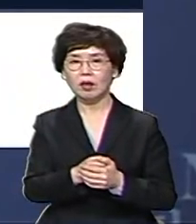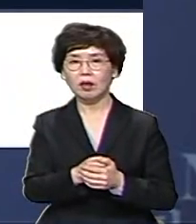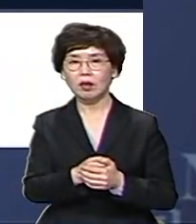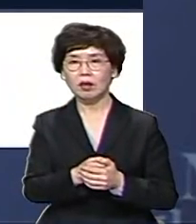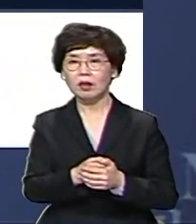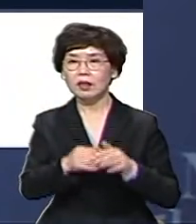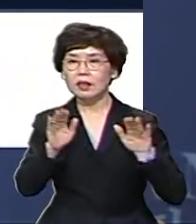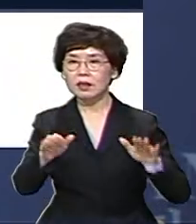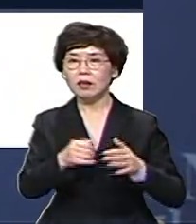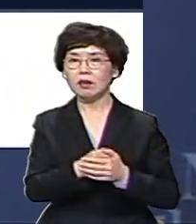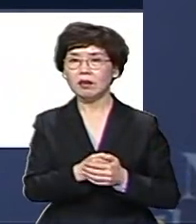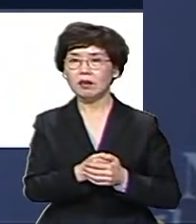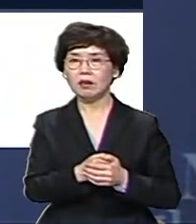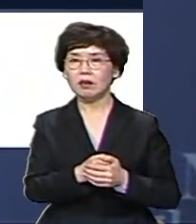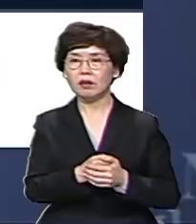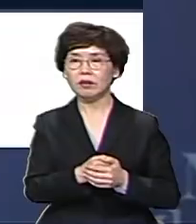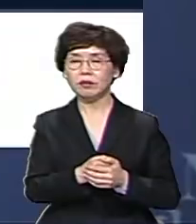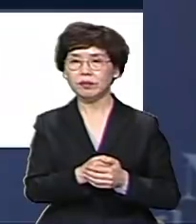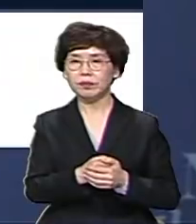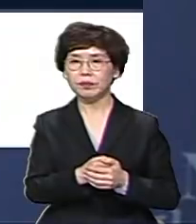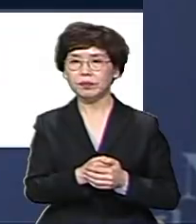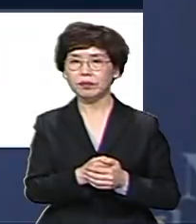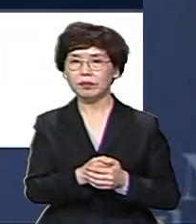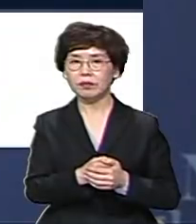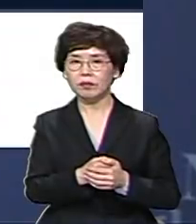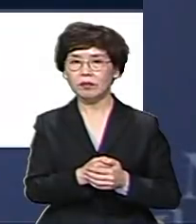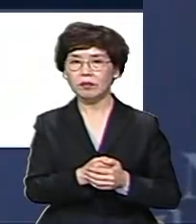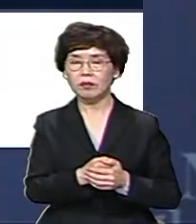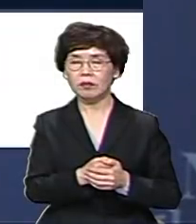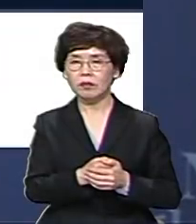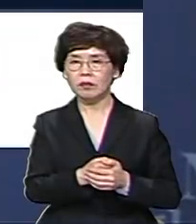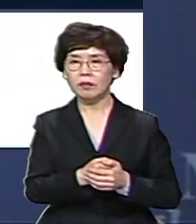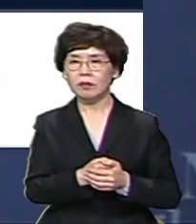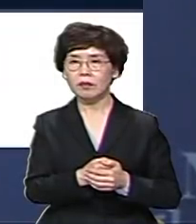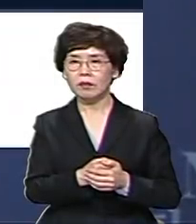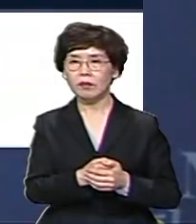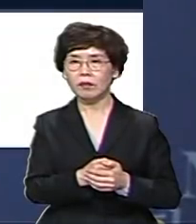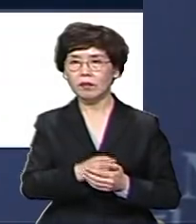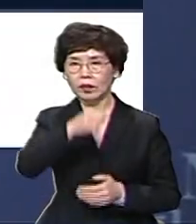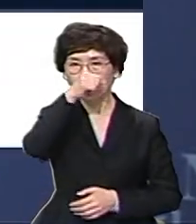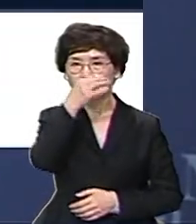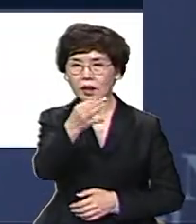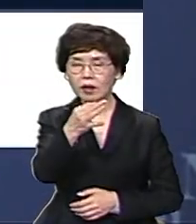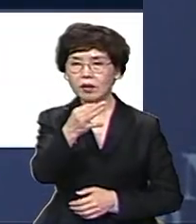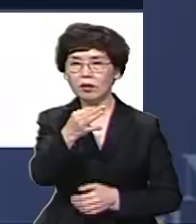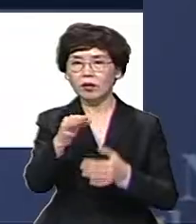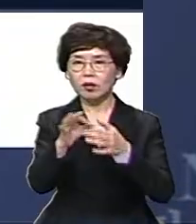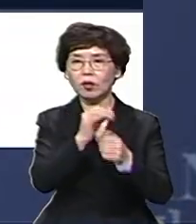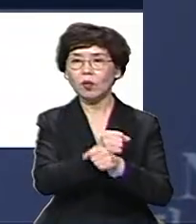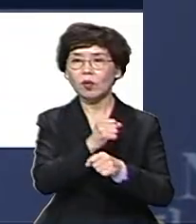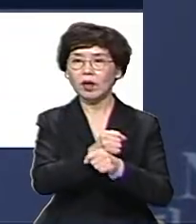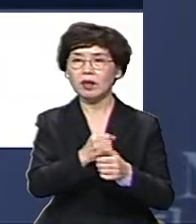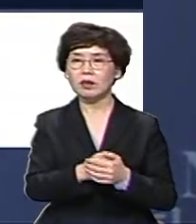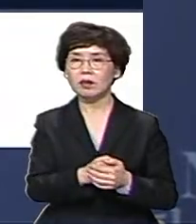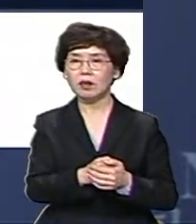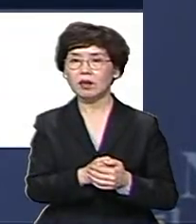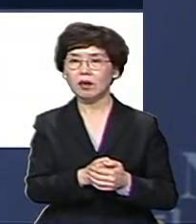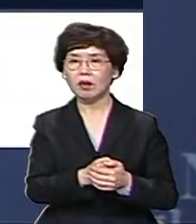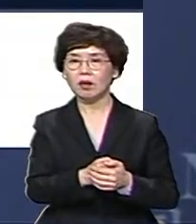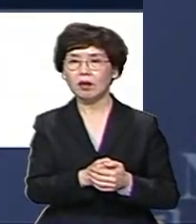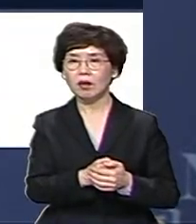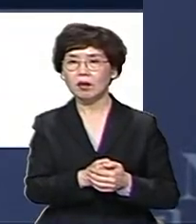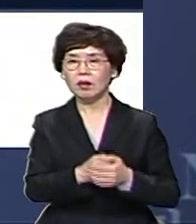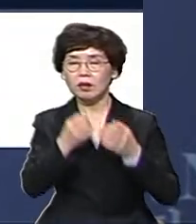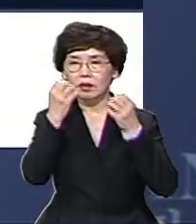미국에서 지금 역사상 가장 번영을 이루고 잘 살고 있습니다. 그래서 이런 것들을 과거에 이루지 못했던 것을 살펴볼 수